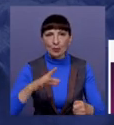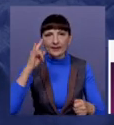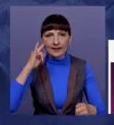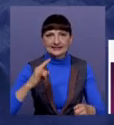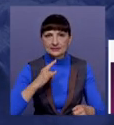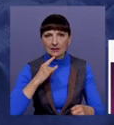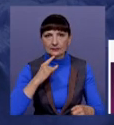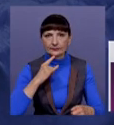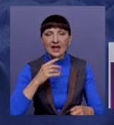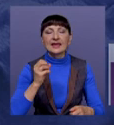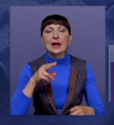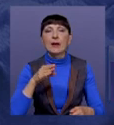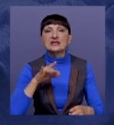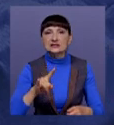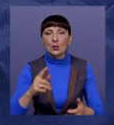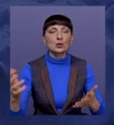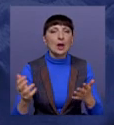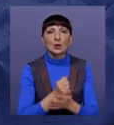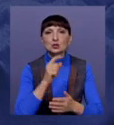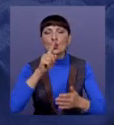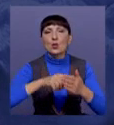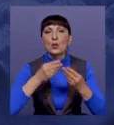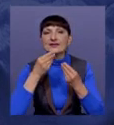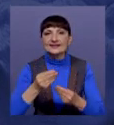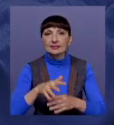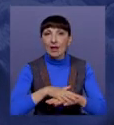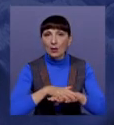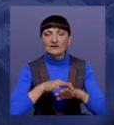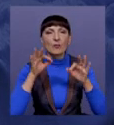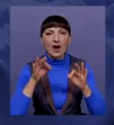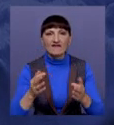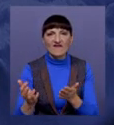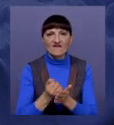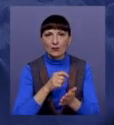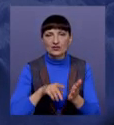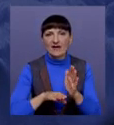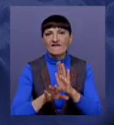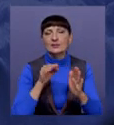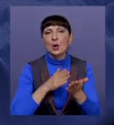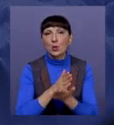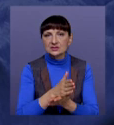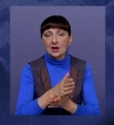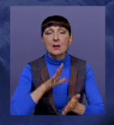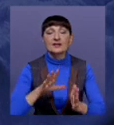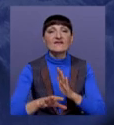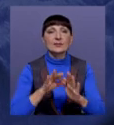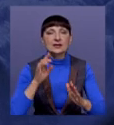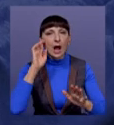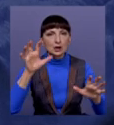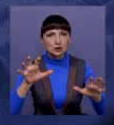Казахстан. Елбасы удалось убедить народ в правильности выбранного курса. Была принята конституция